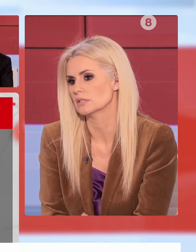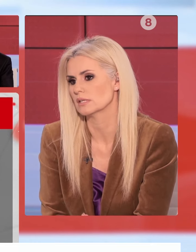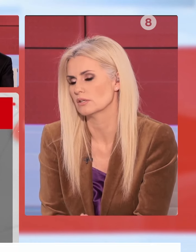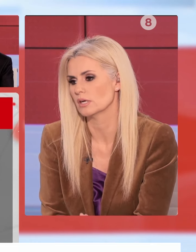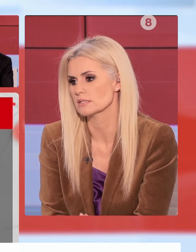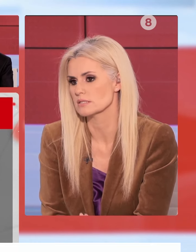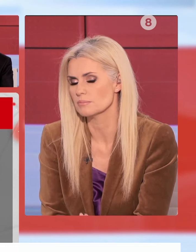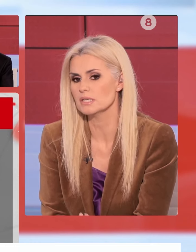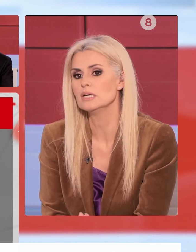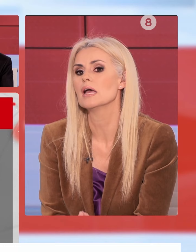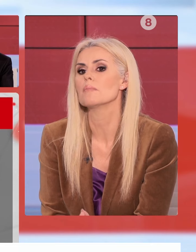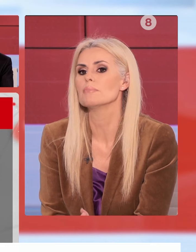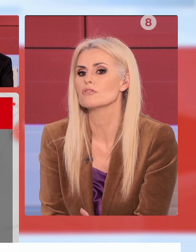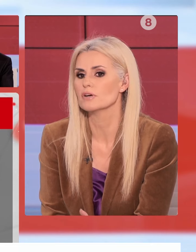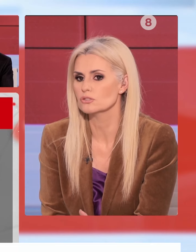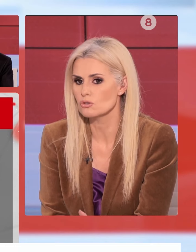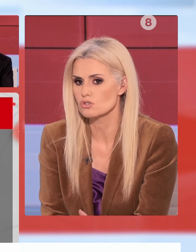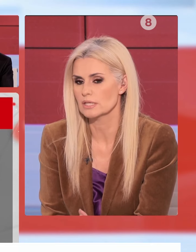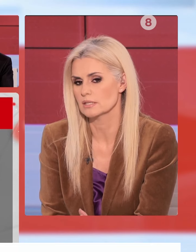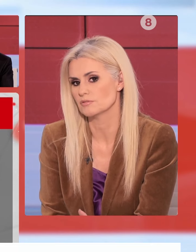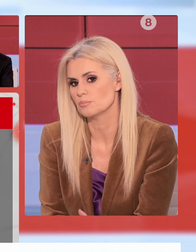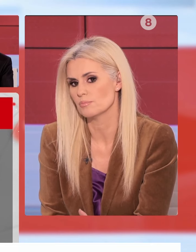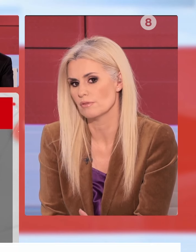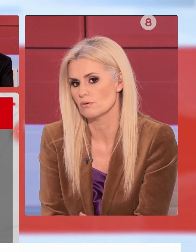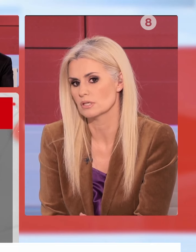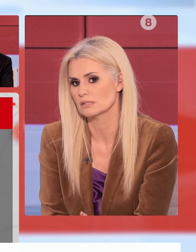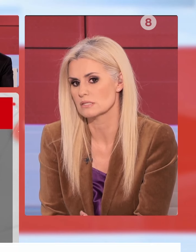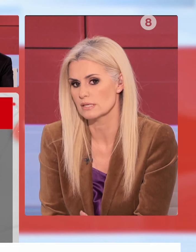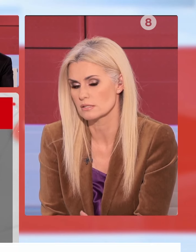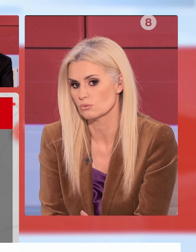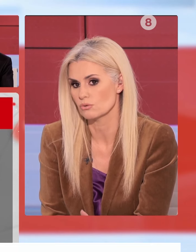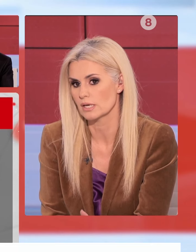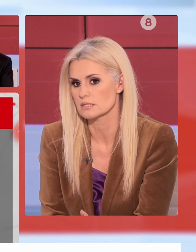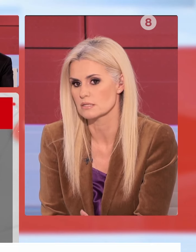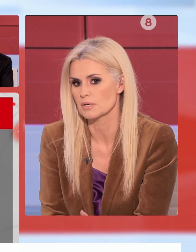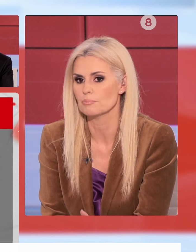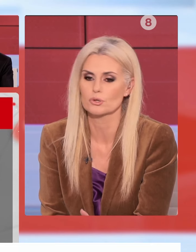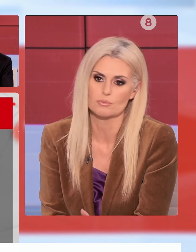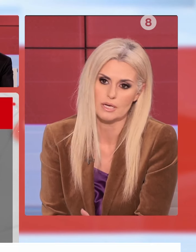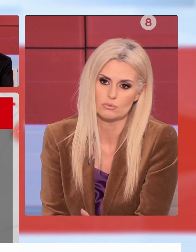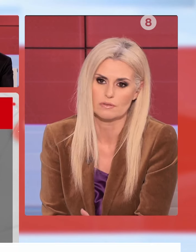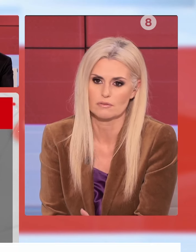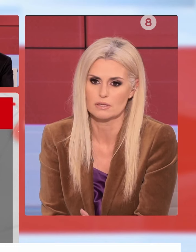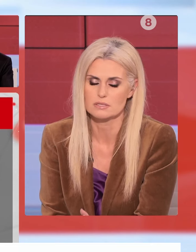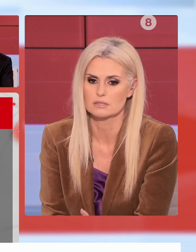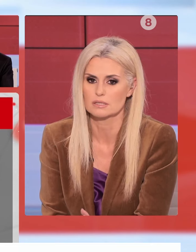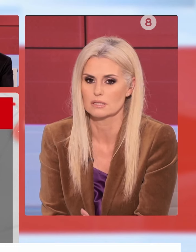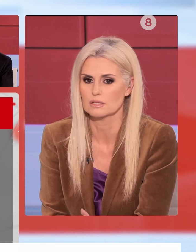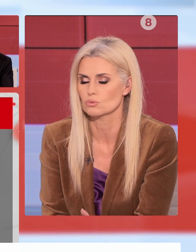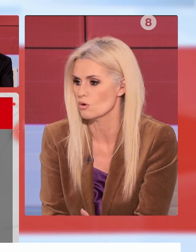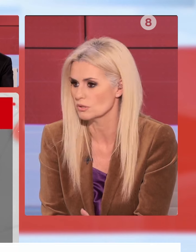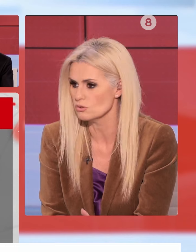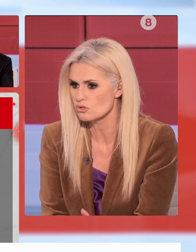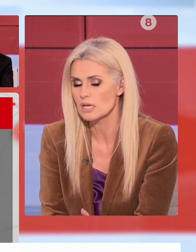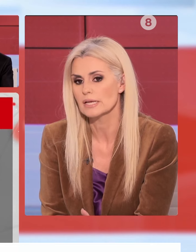τον κύριο Αλέξη Τσίπρα. Προφανώς είναι και αυτή που επιδιώκει και τη στήριξη του κυρίου Αλέξη Τσίπρα προκειμένου να διεκδικήσει την αρχηγία